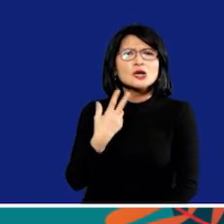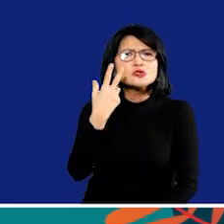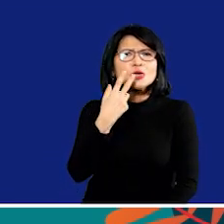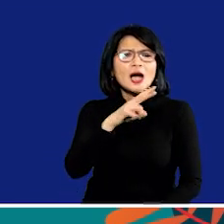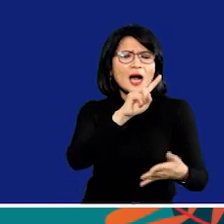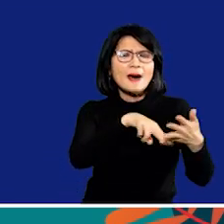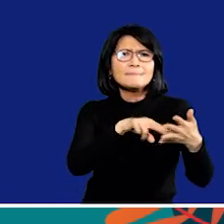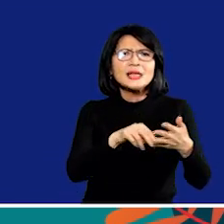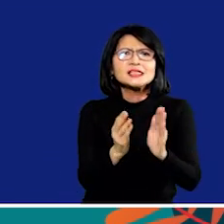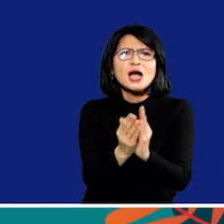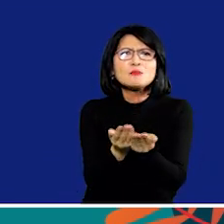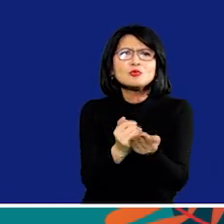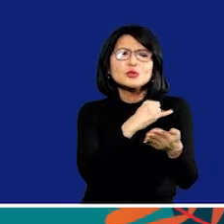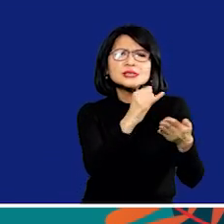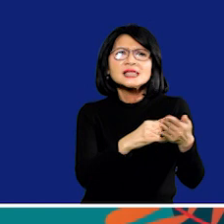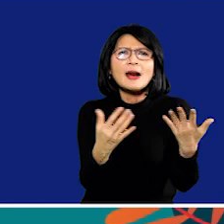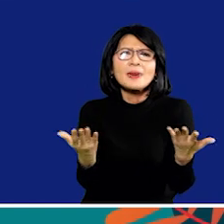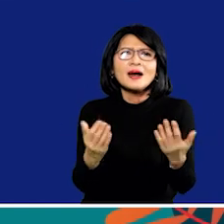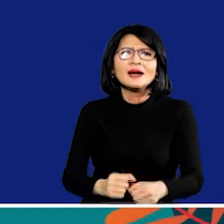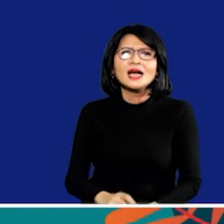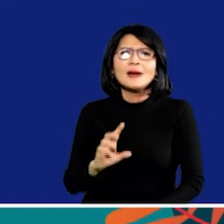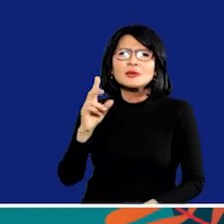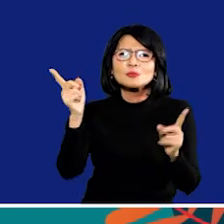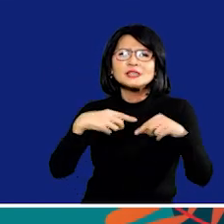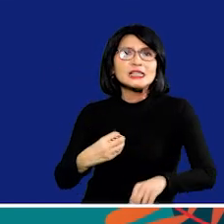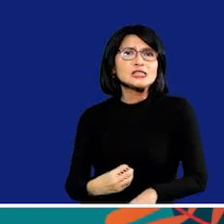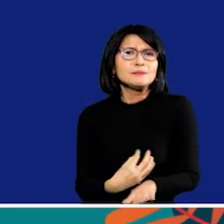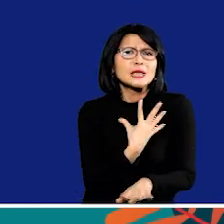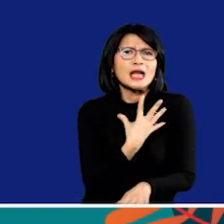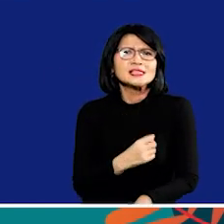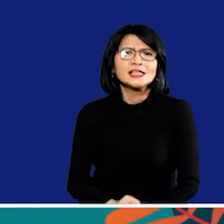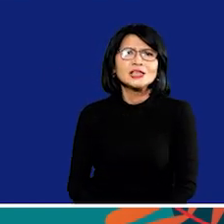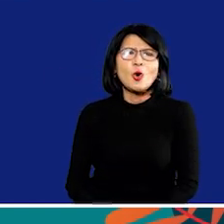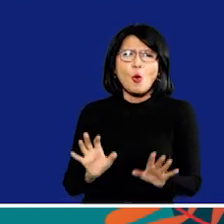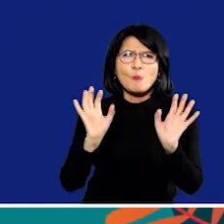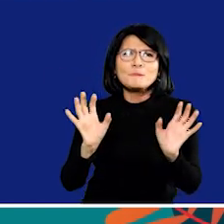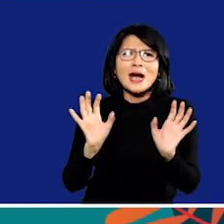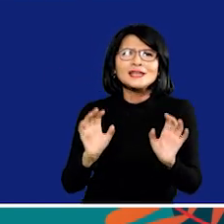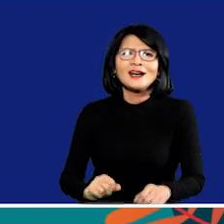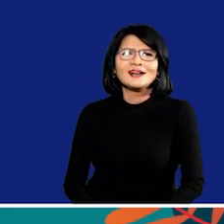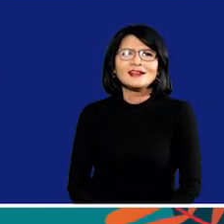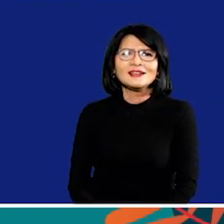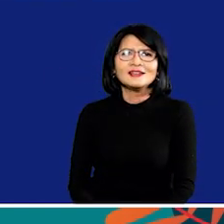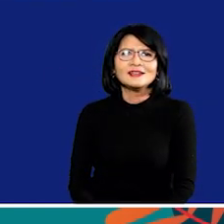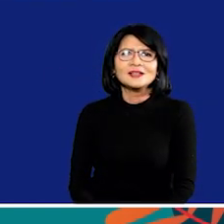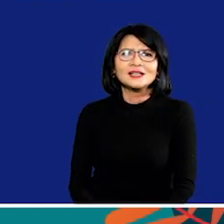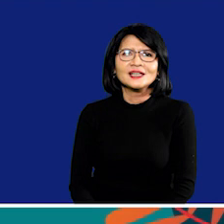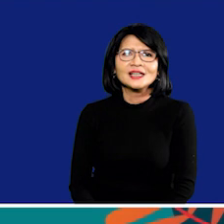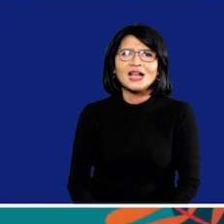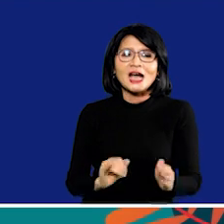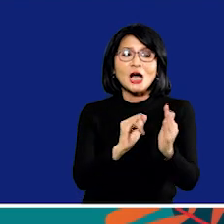Suka baca komik-komik apa yang bikin jadi inspirasi, Rido? Oh, banyak sih, Pak, dari inspirasi